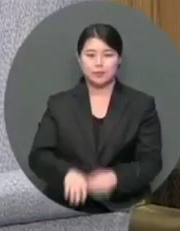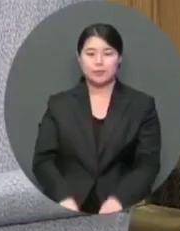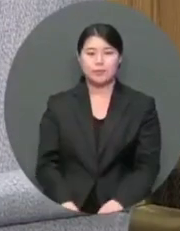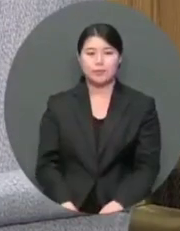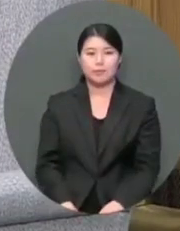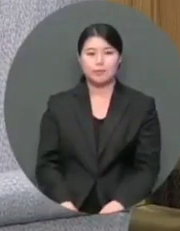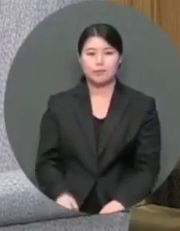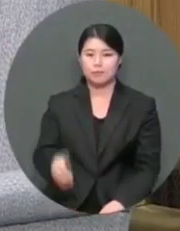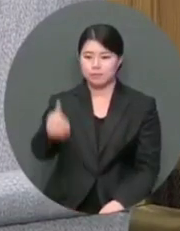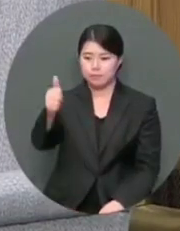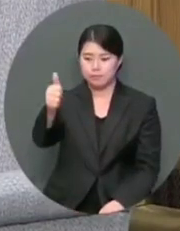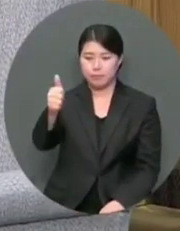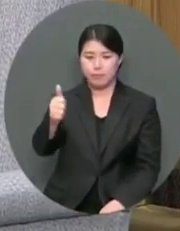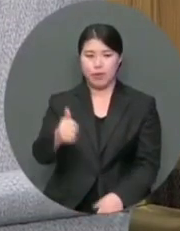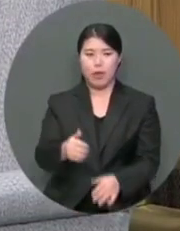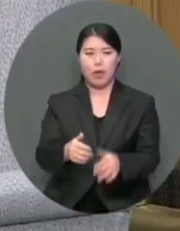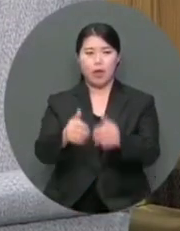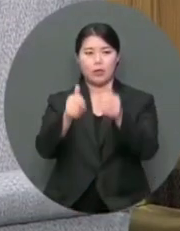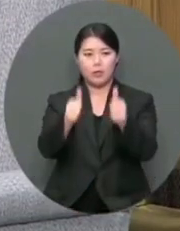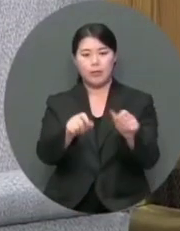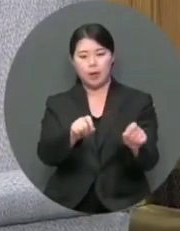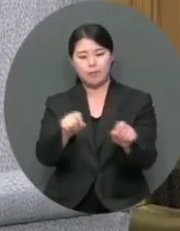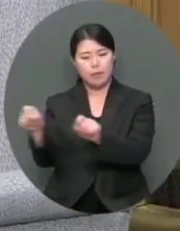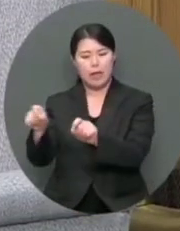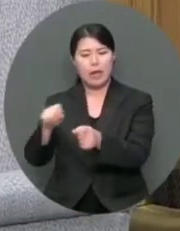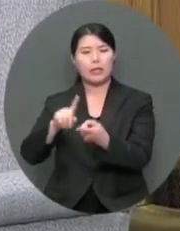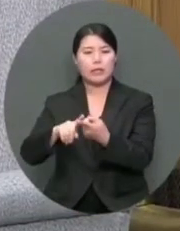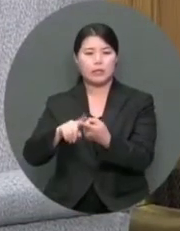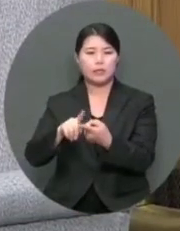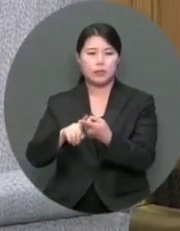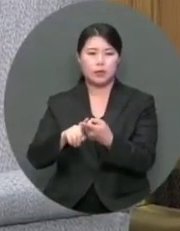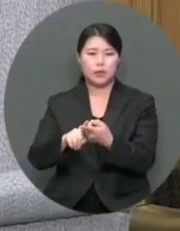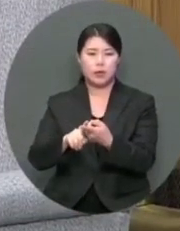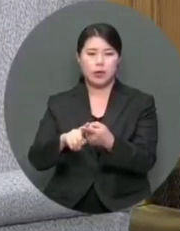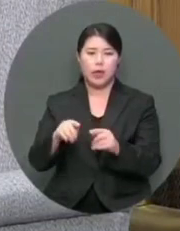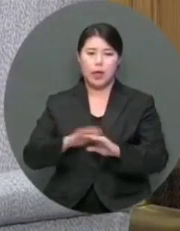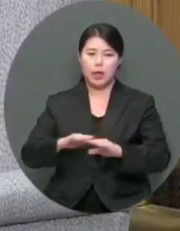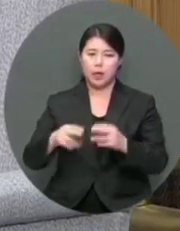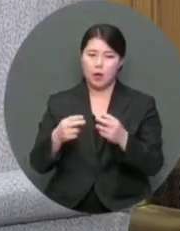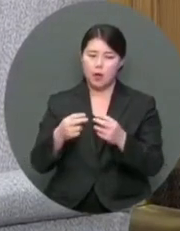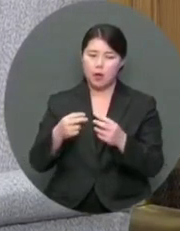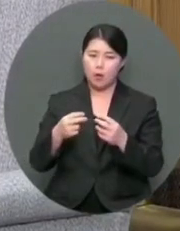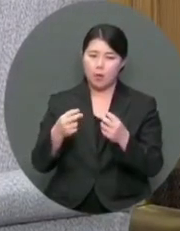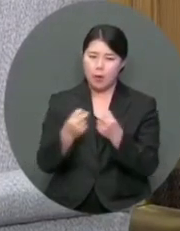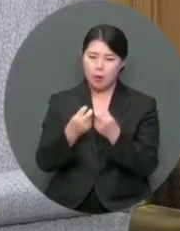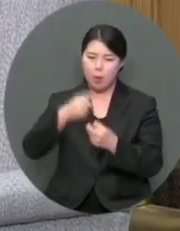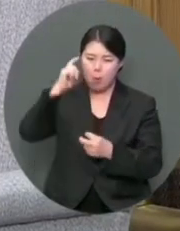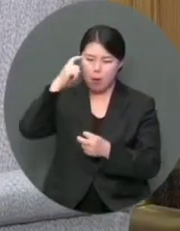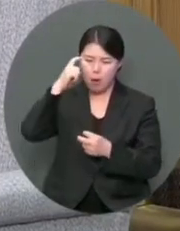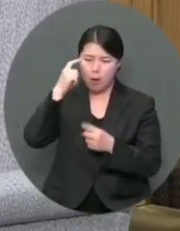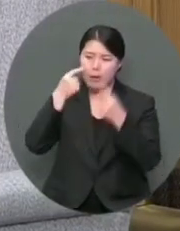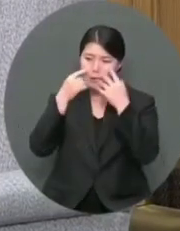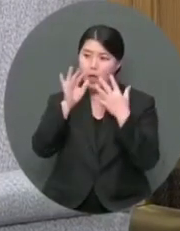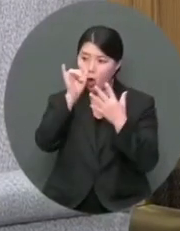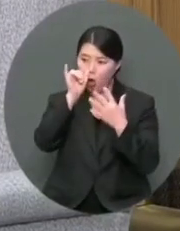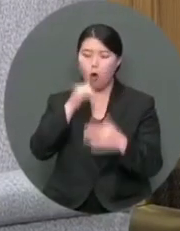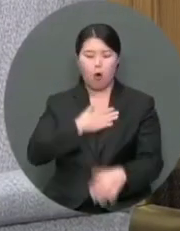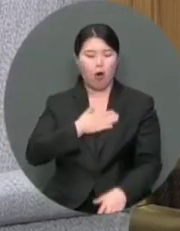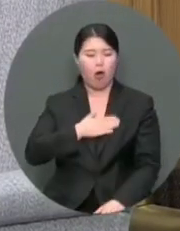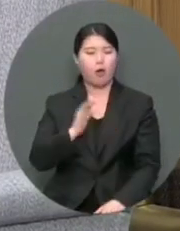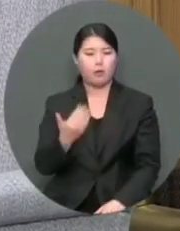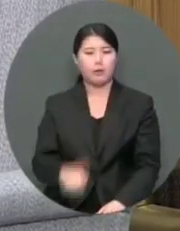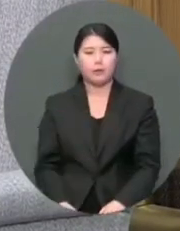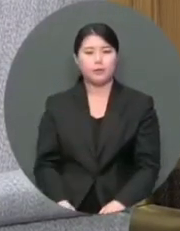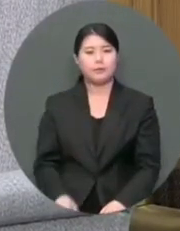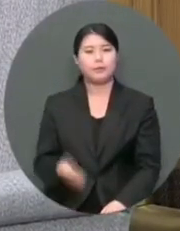후보자께서 재판 지체 문제에 대해서 강력한 해결 의지를 갖고 있다 이런 느낌을 받았습니다.